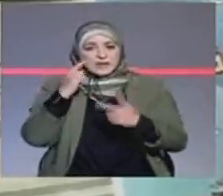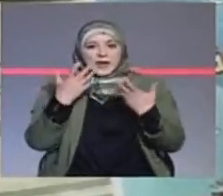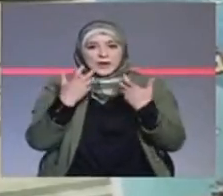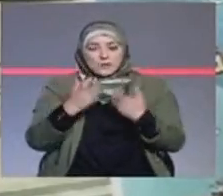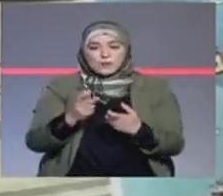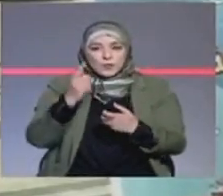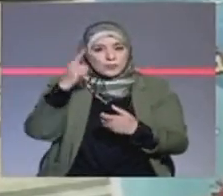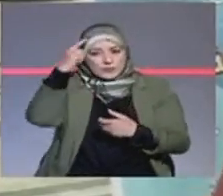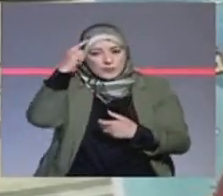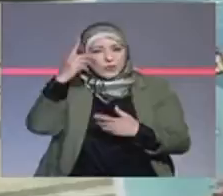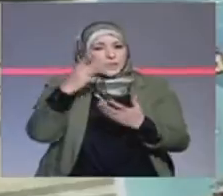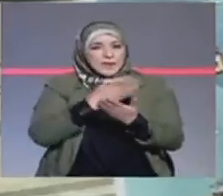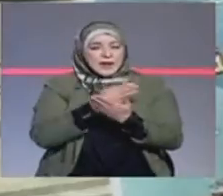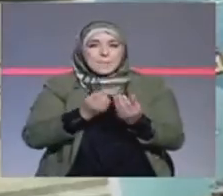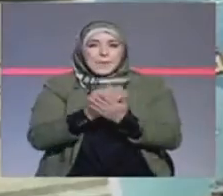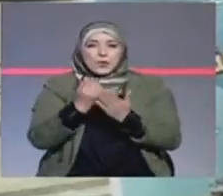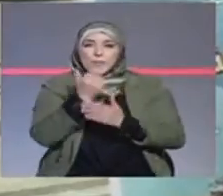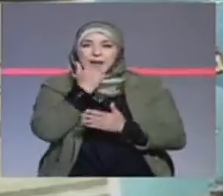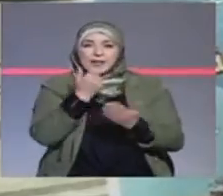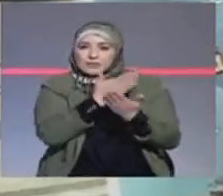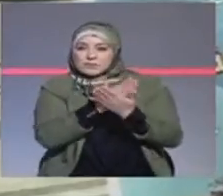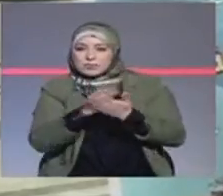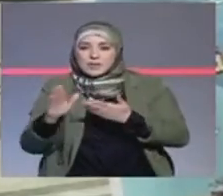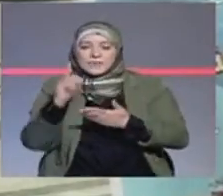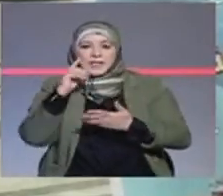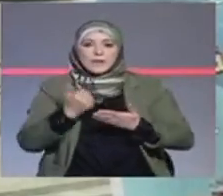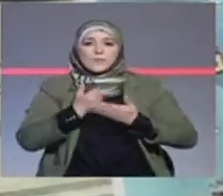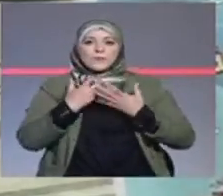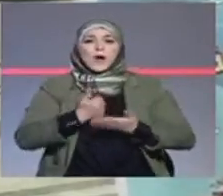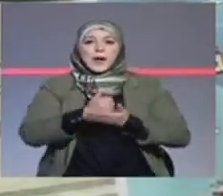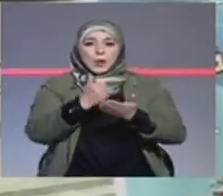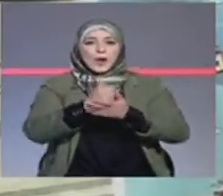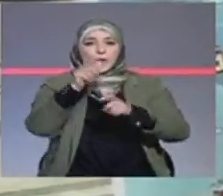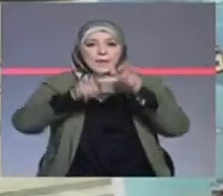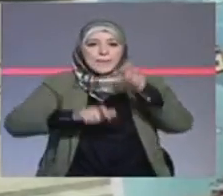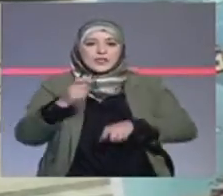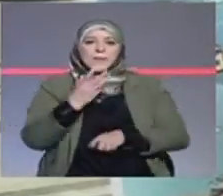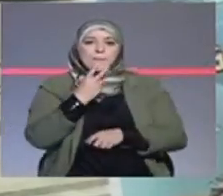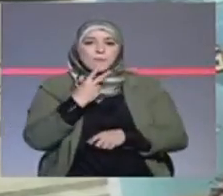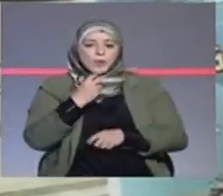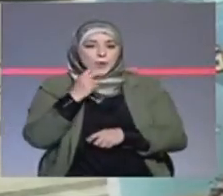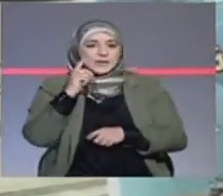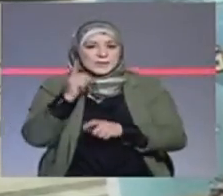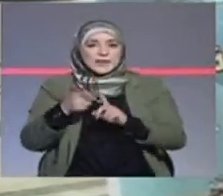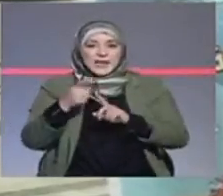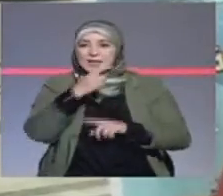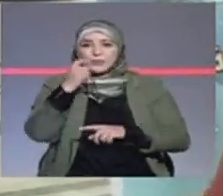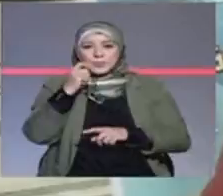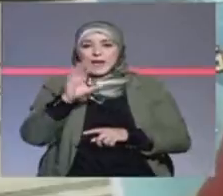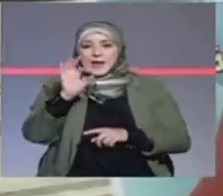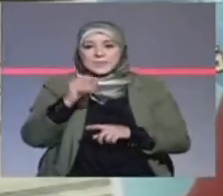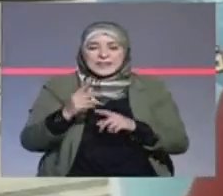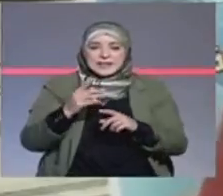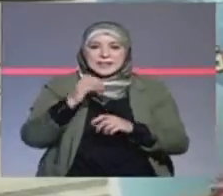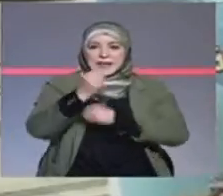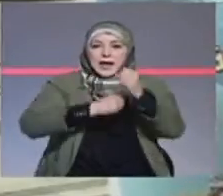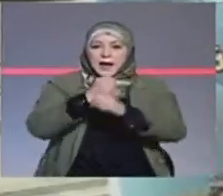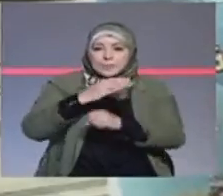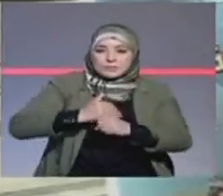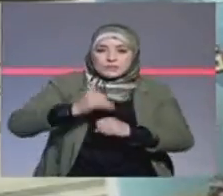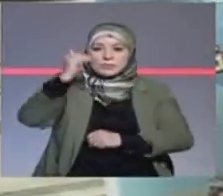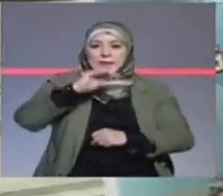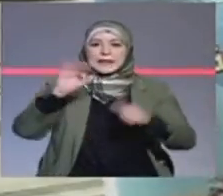الفكره هذه من مخاخ برشا عباد، حبينا نعاونوا برشا عباد بالاخص اللي عندهم من الفئه عمريه من 50 عام إلى 60